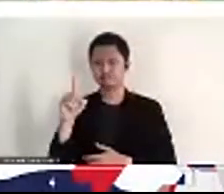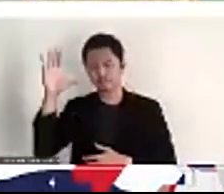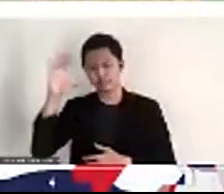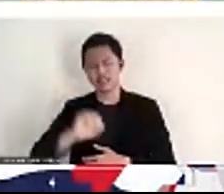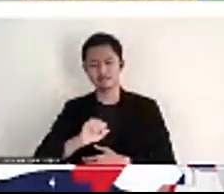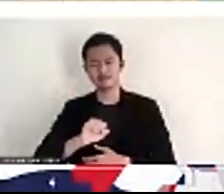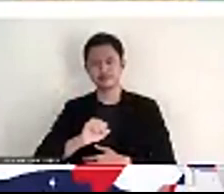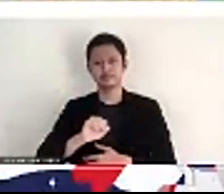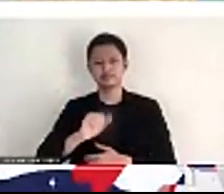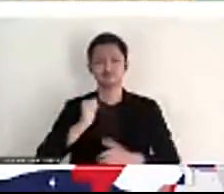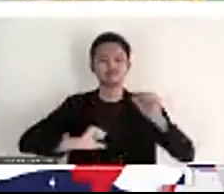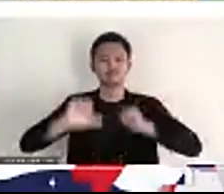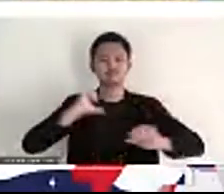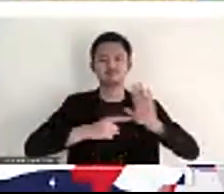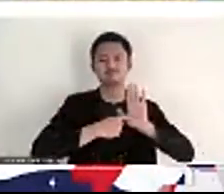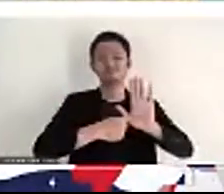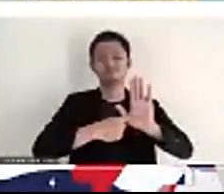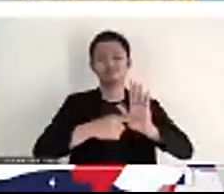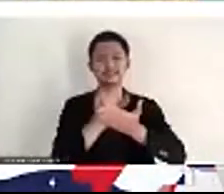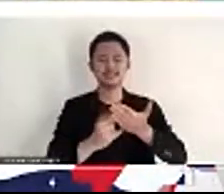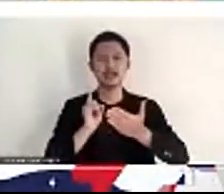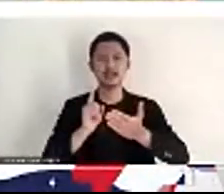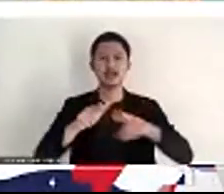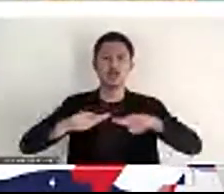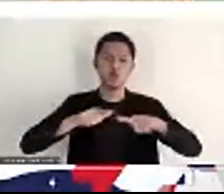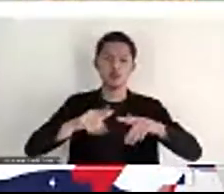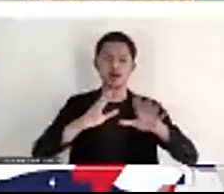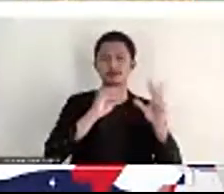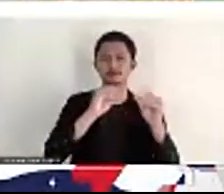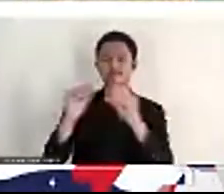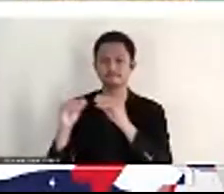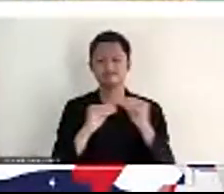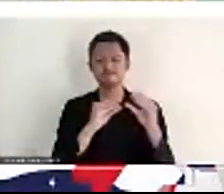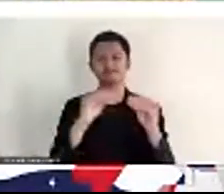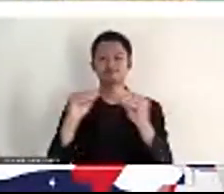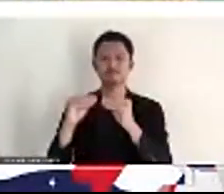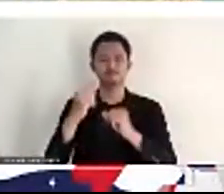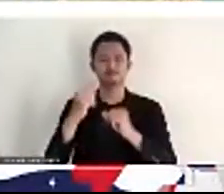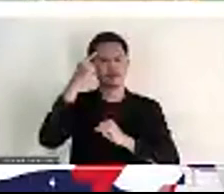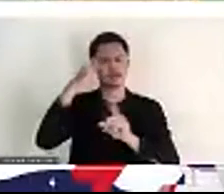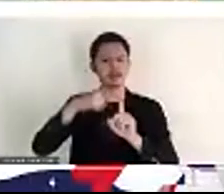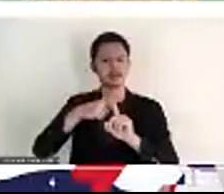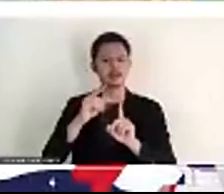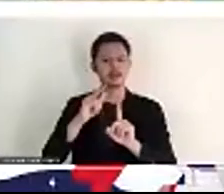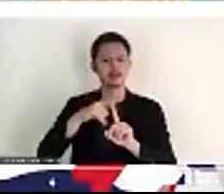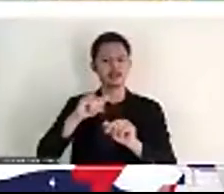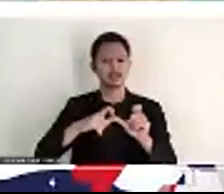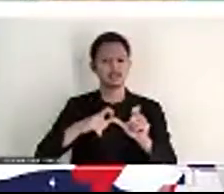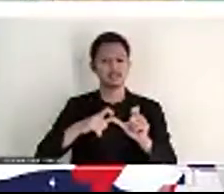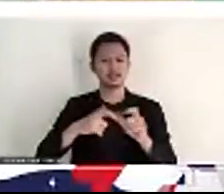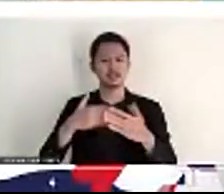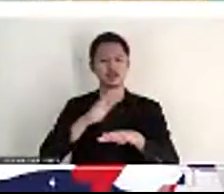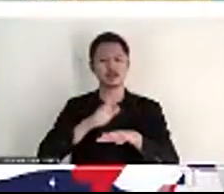ada pertunjukan kesenian ada lomba ada Talk Show tentang berpikir kritis ada orasi budaya